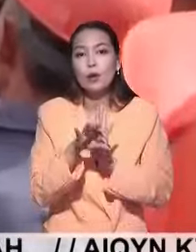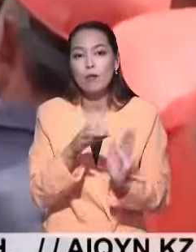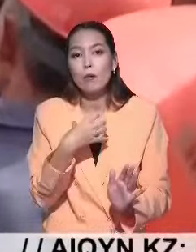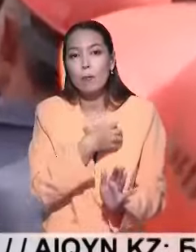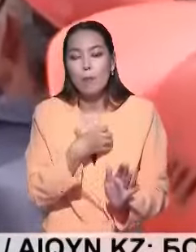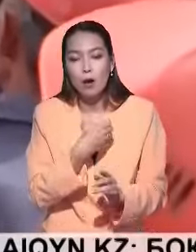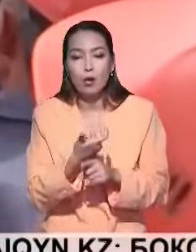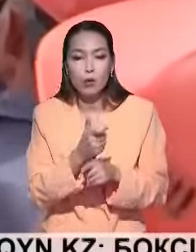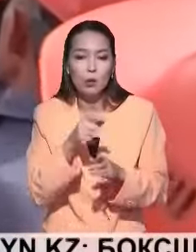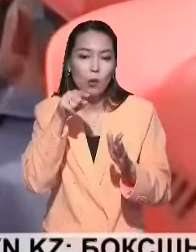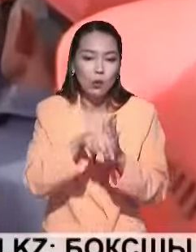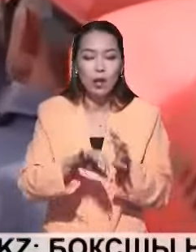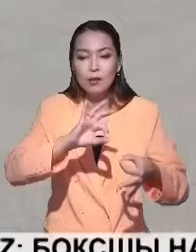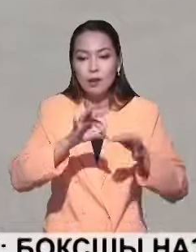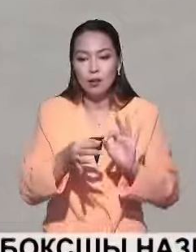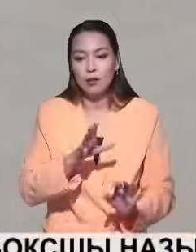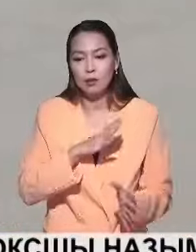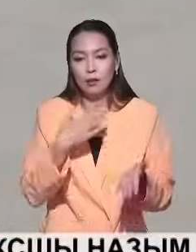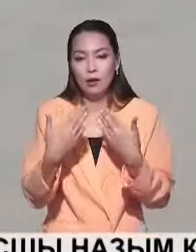референдумның маңызы кеңінен талқыланды.